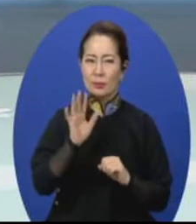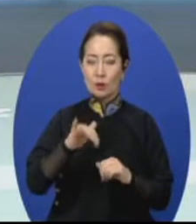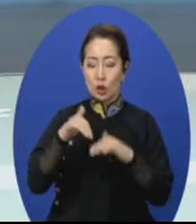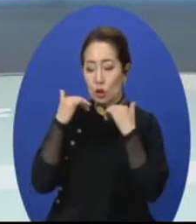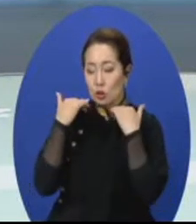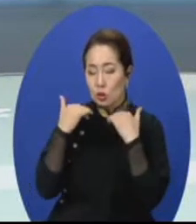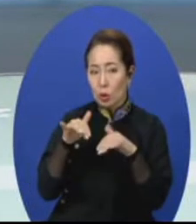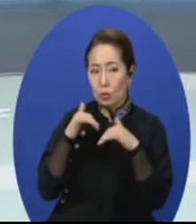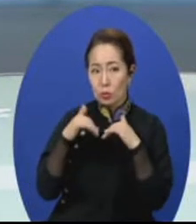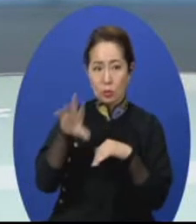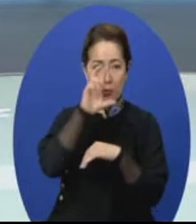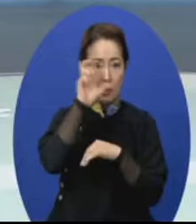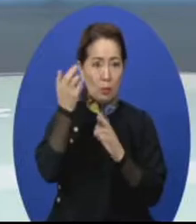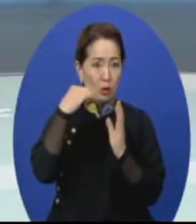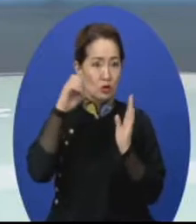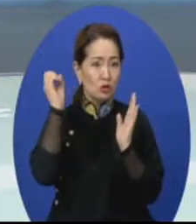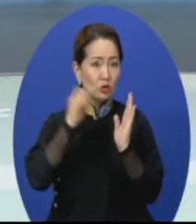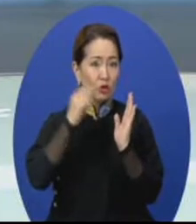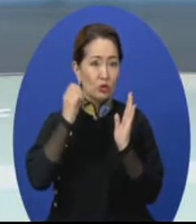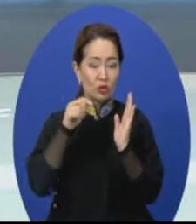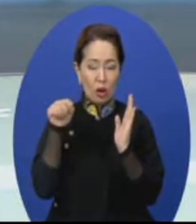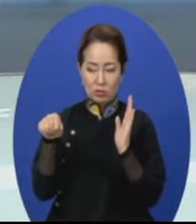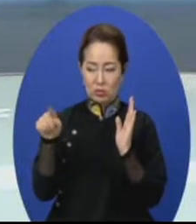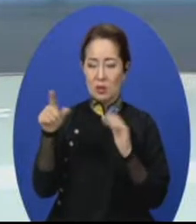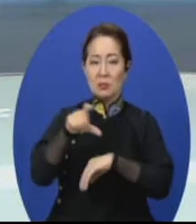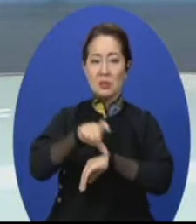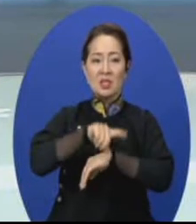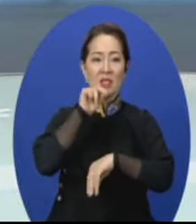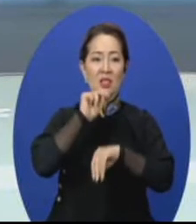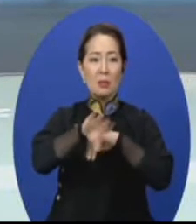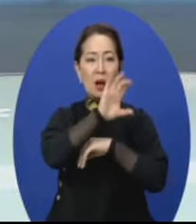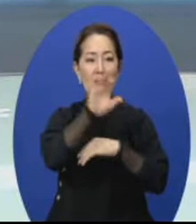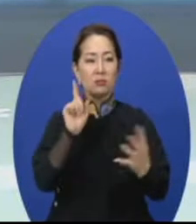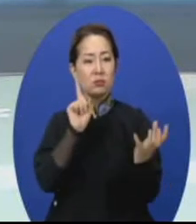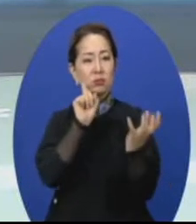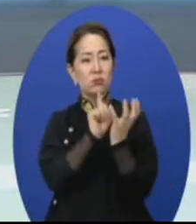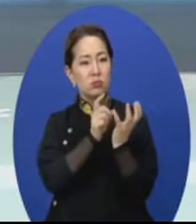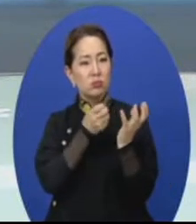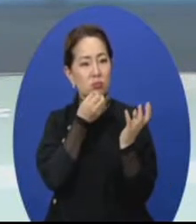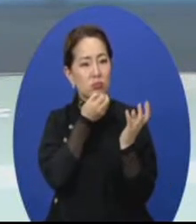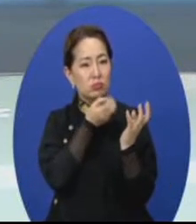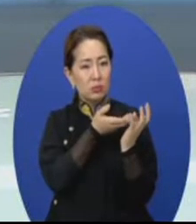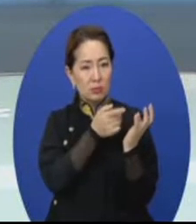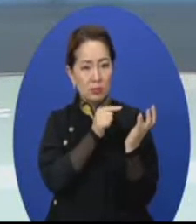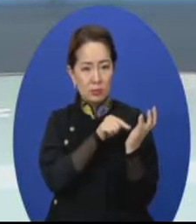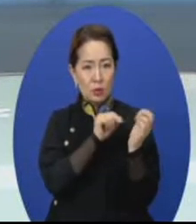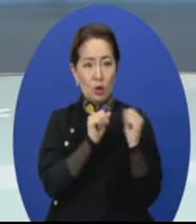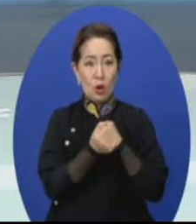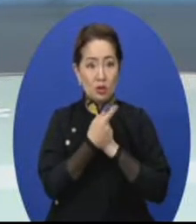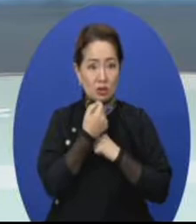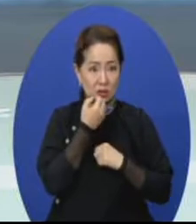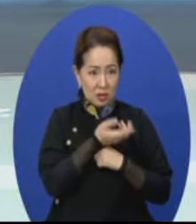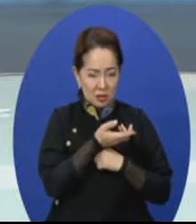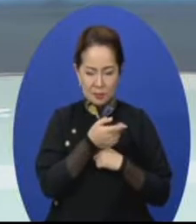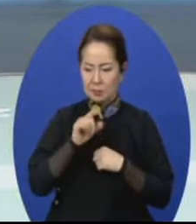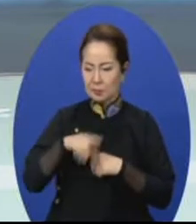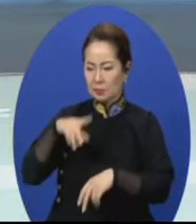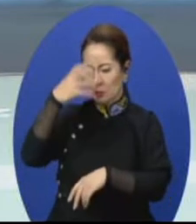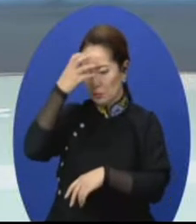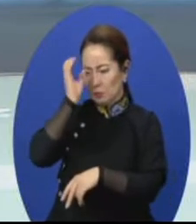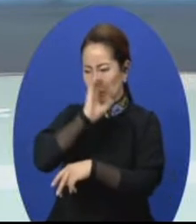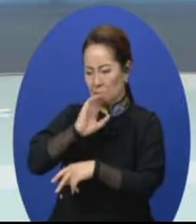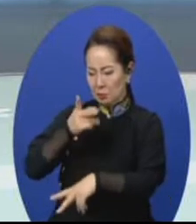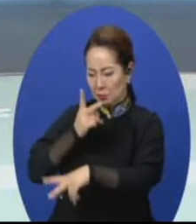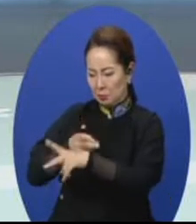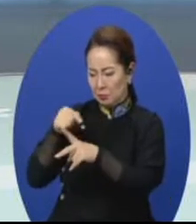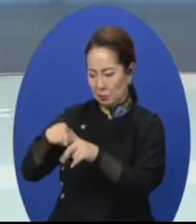гол үүргэн бийлүүл хэрэгтэйг жүрінгээ сайд мэрэжлийн хэнлтэйн байгулгаг хэнд оголцхүй ерэ онсалчээ. Мүн түрэйн алдаг зүүхэн хуулийн үүрэн чин шүдургаар бийлүүлэн